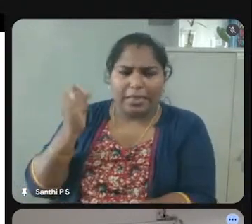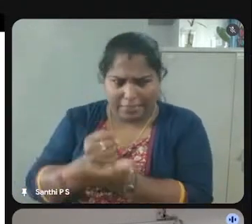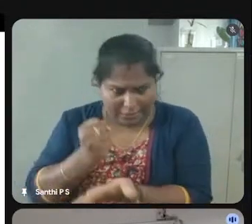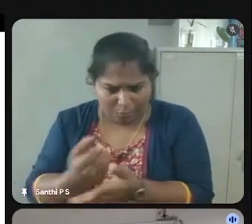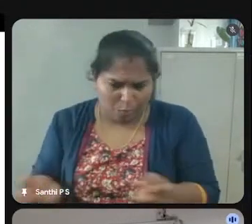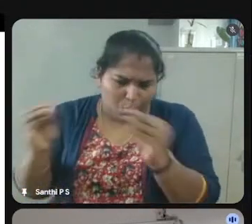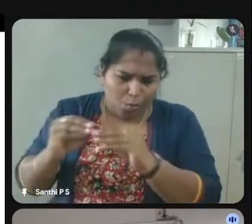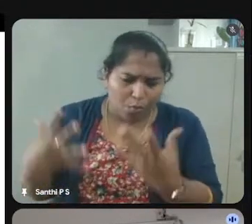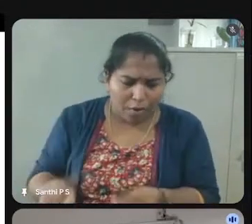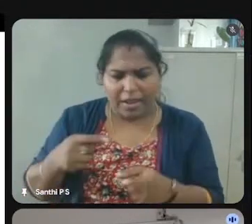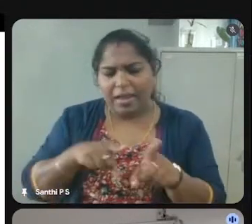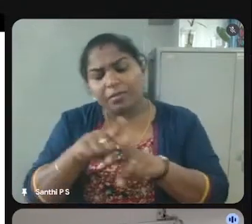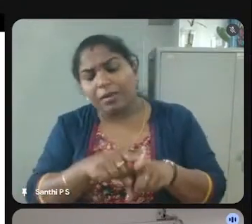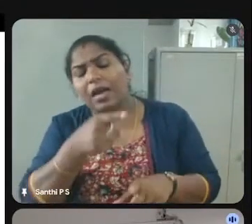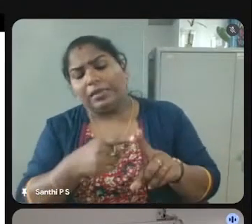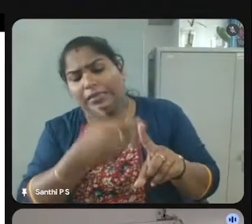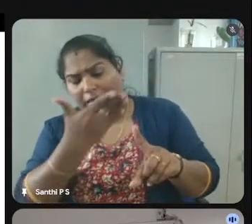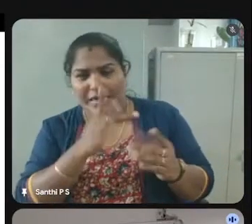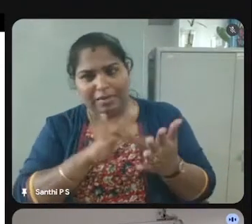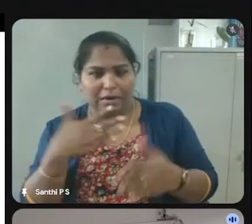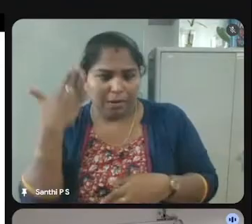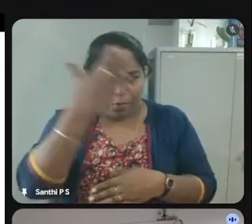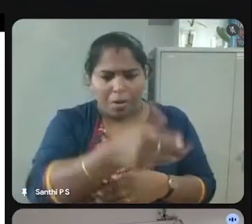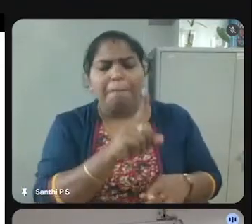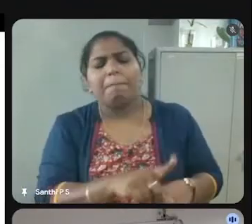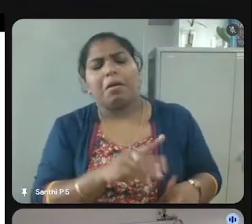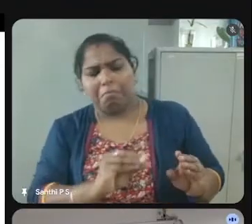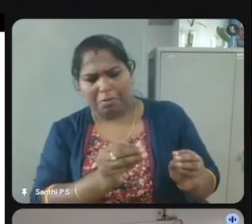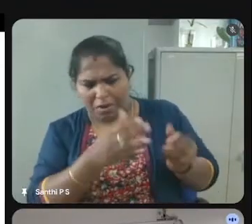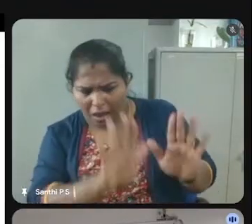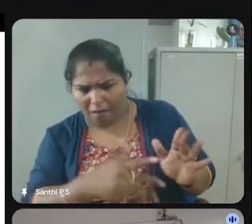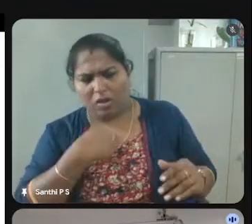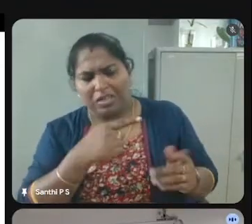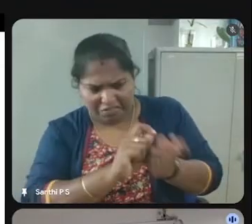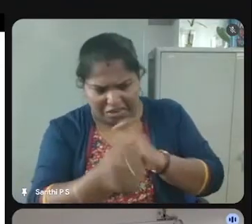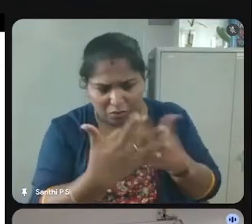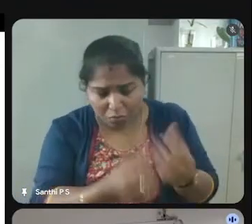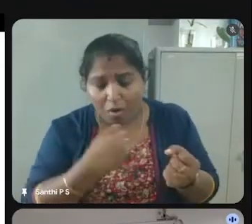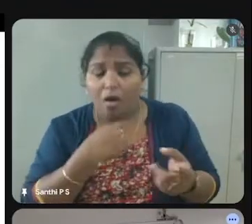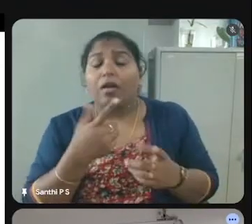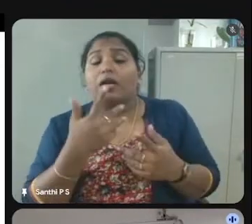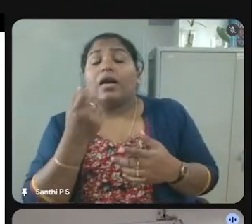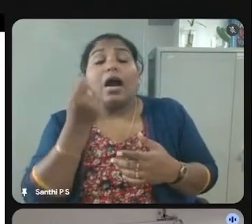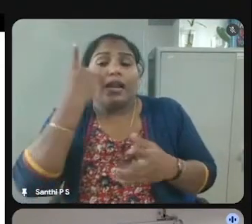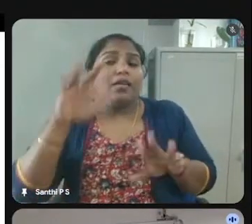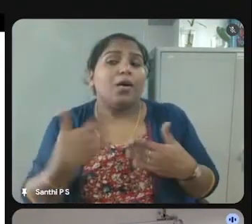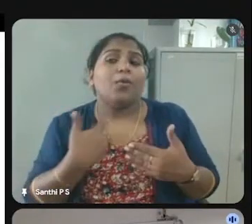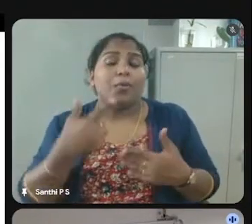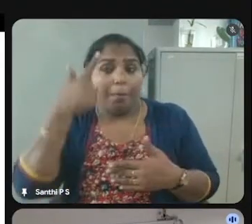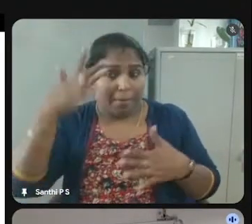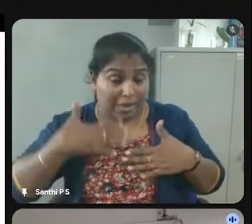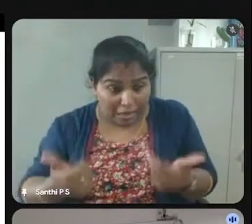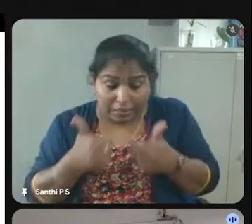തെറപ്പിക്കകത്ത് എവിടെയെങ്കിലും ഒരു ഇമ്പ്രൂവ്മെന്റ് നമുക്ക് കൊണ്ടുവരേണ്ടതുണ്ടോ എന്നൊക്കെ ഉള്ളത് കുട്ടിയോട് അത്രയും അടുത്തിടപഴകി കുട്ടിയുടെ കാര്യത്തിൽ അത്രയും